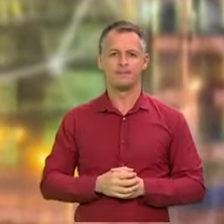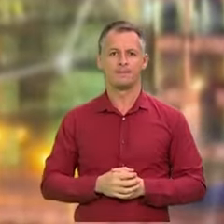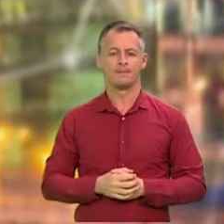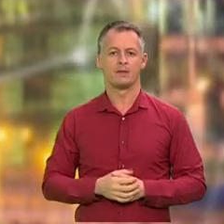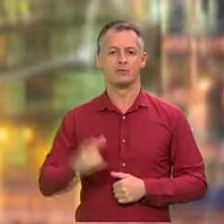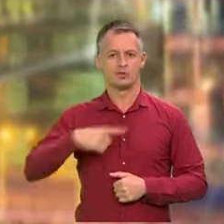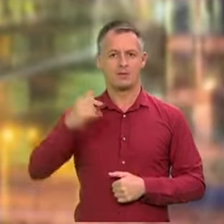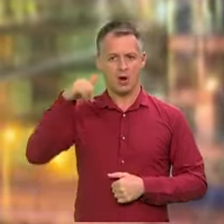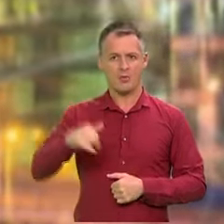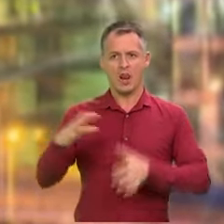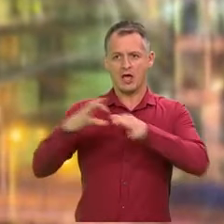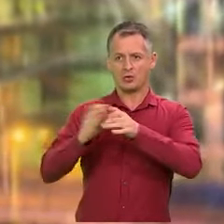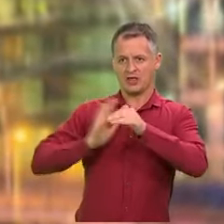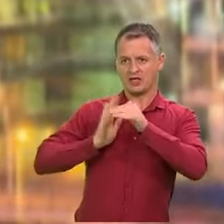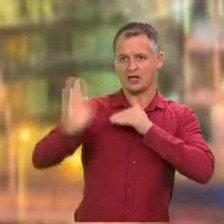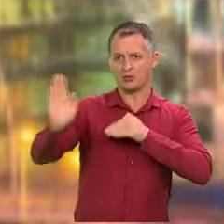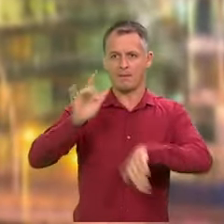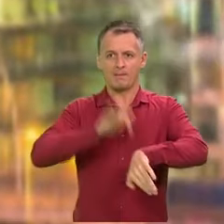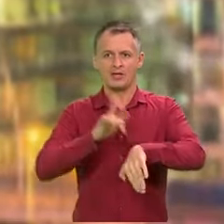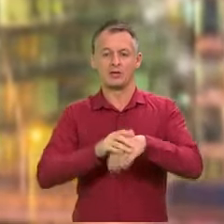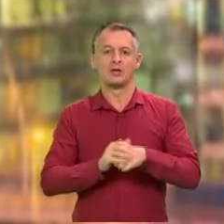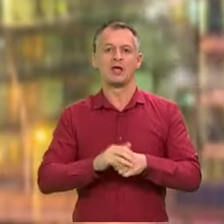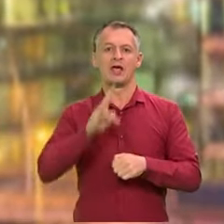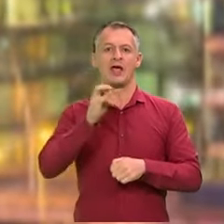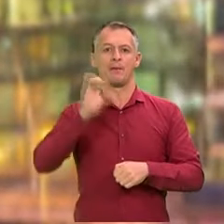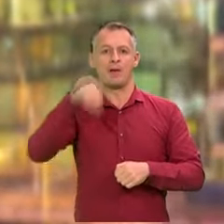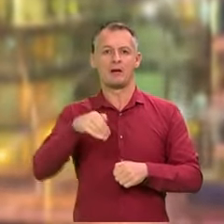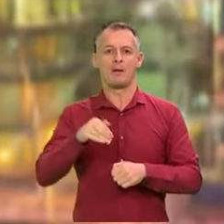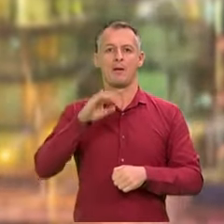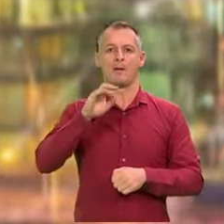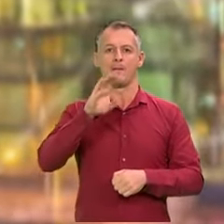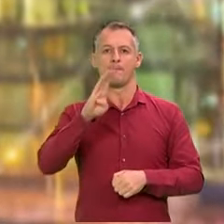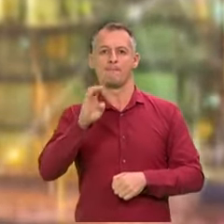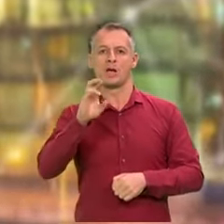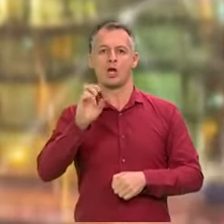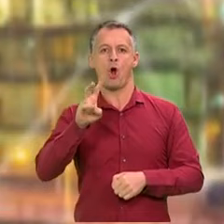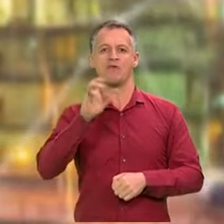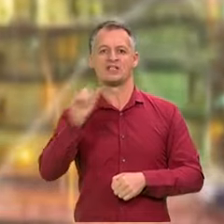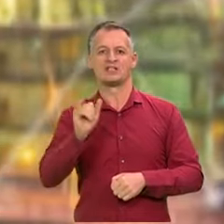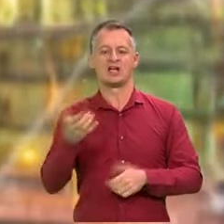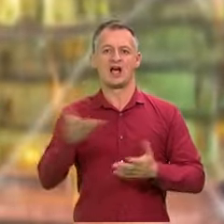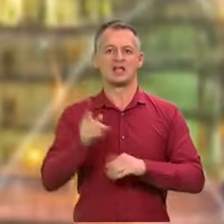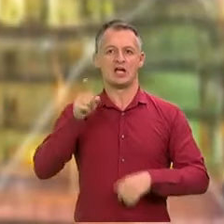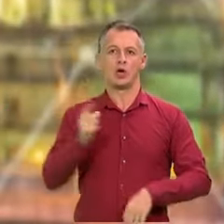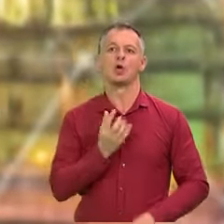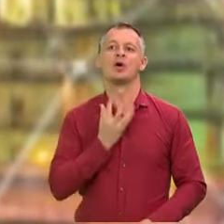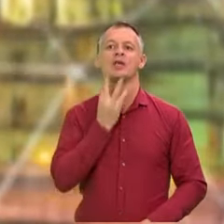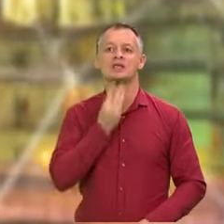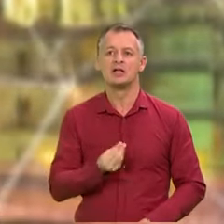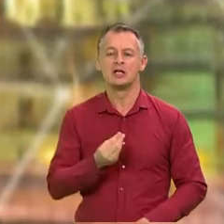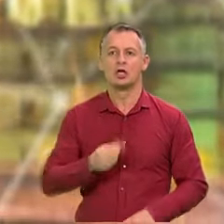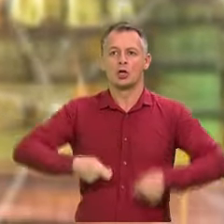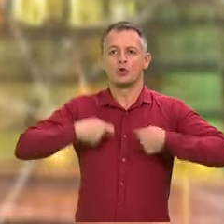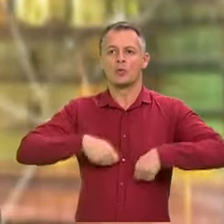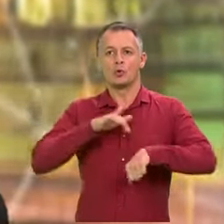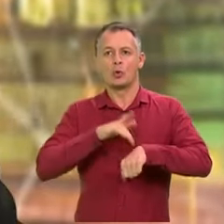Și suntem acum în legătură directă cu medicul Herman Berkovitz, care se află în Israel. Domnule doctor, dacă mă auziți, unde sunteți